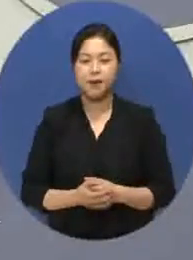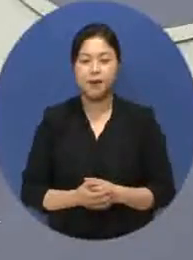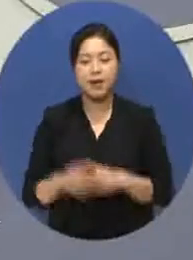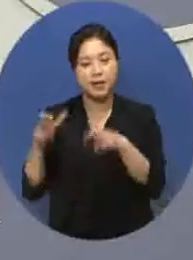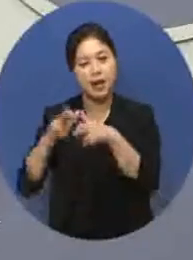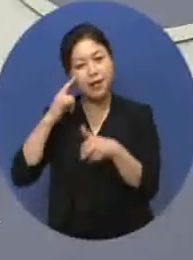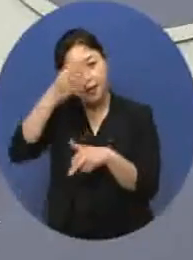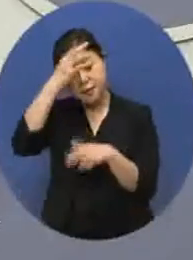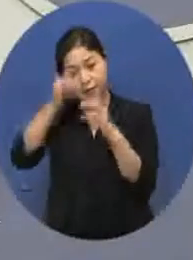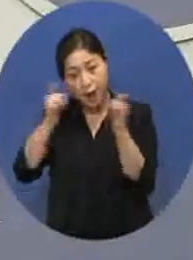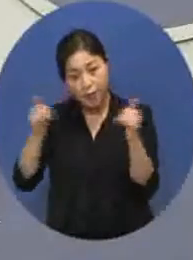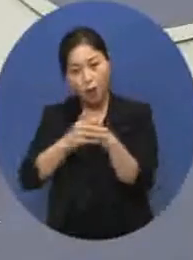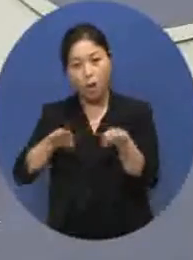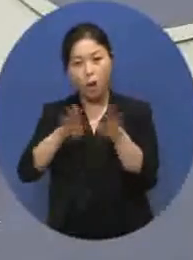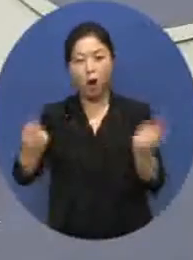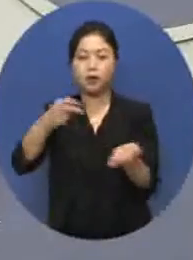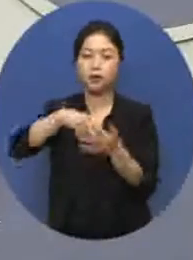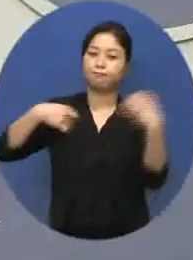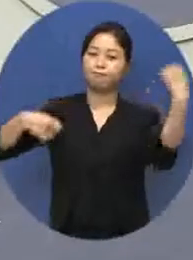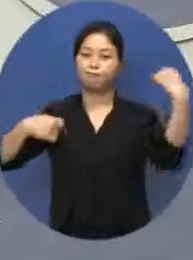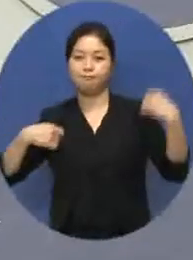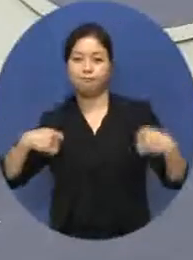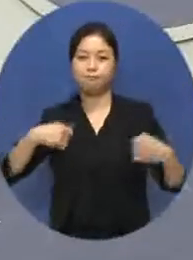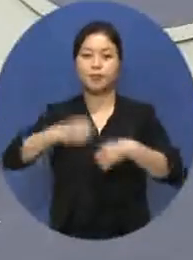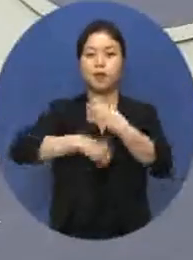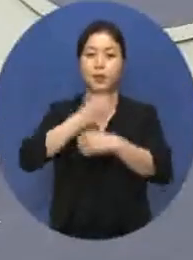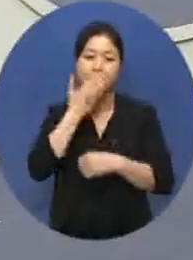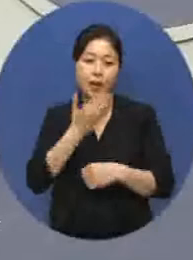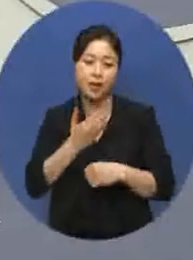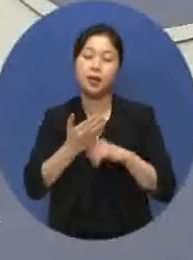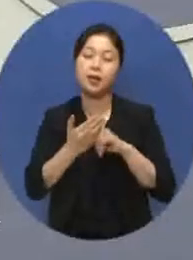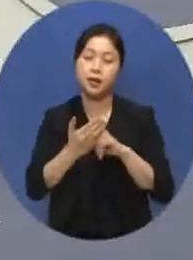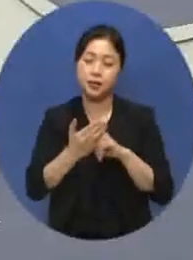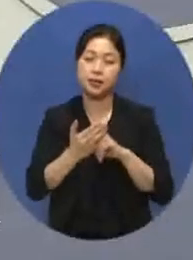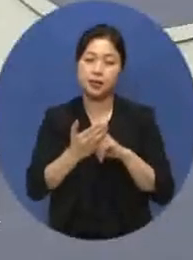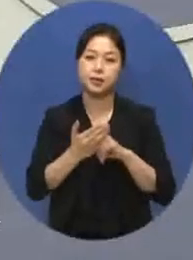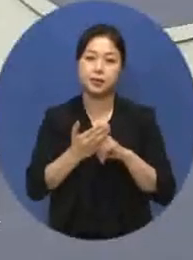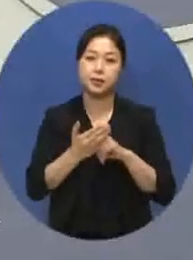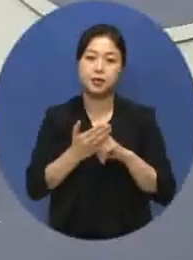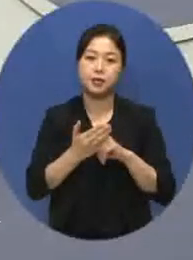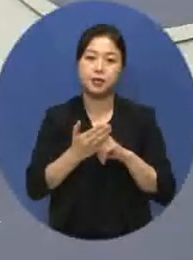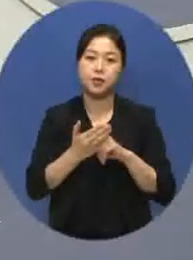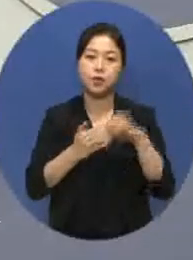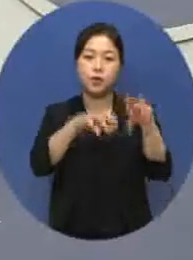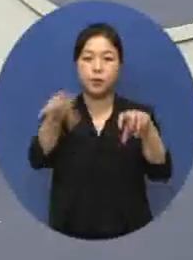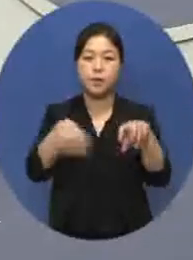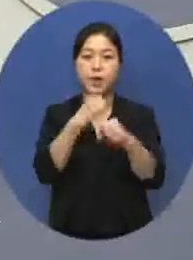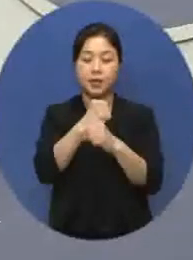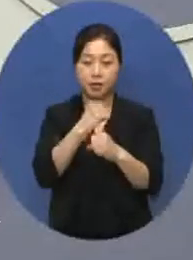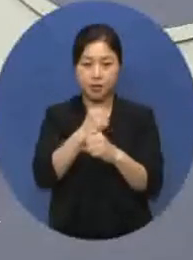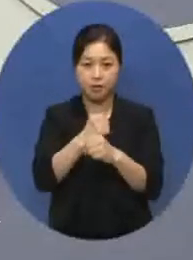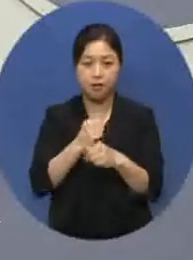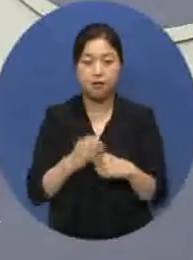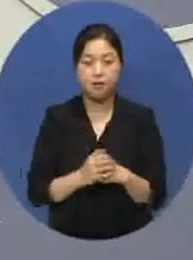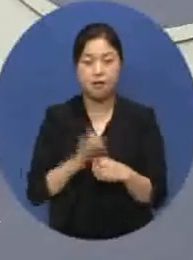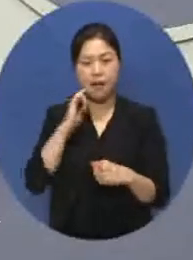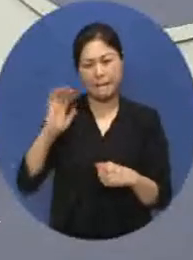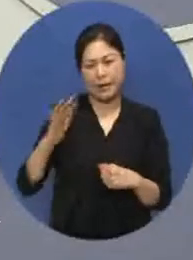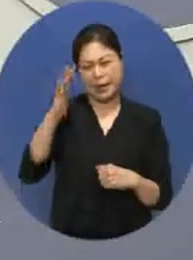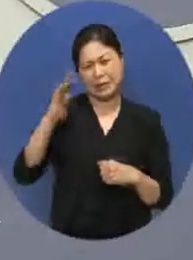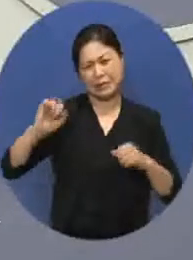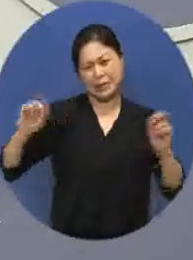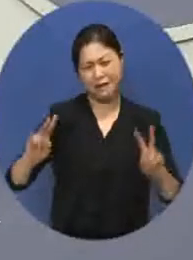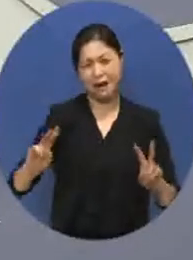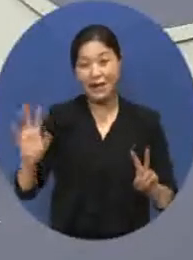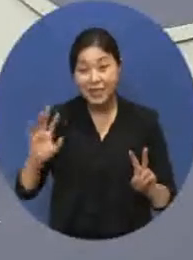예술인도 공연할 수 있고 그 할 수 있는 그런 시스템으로 맞춰서 화려하지는 않아도